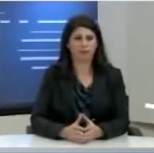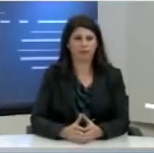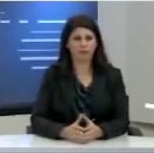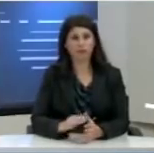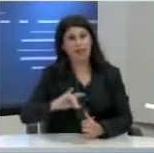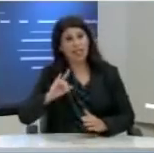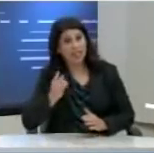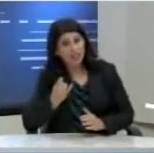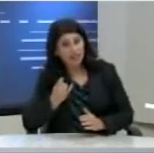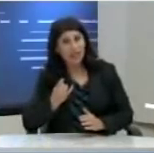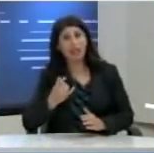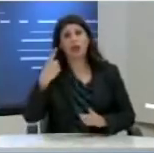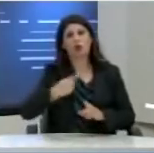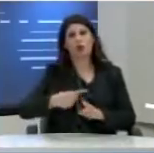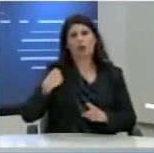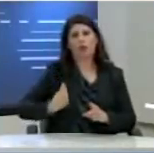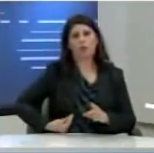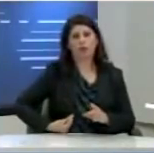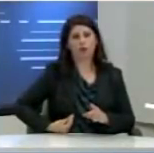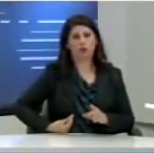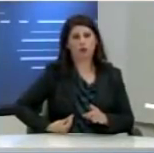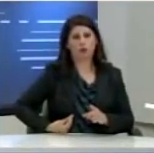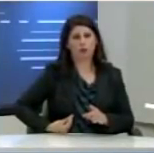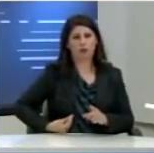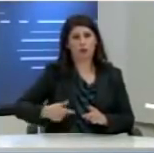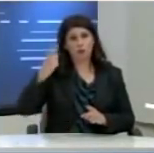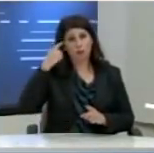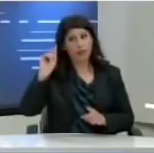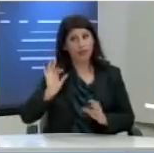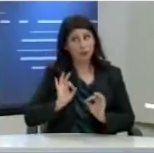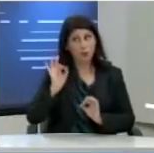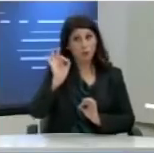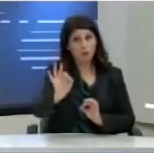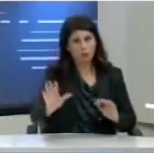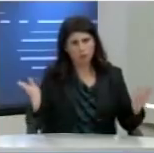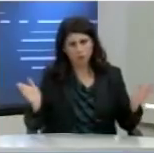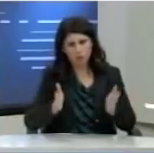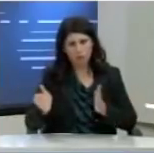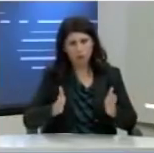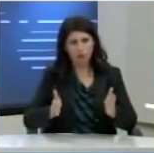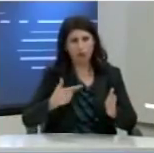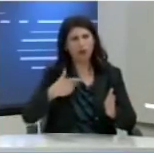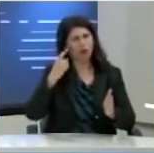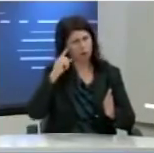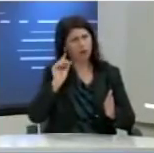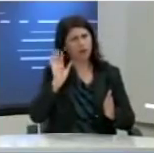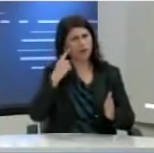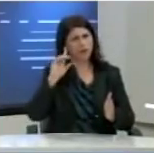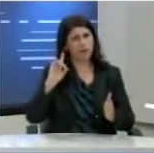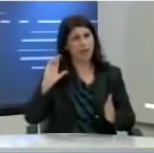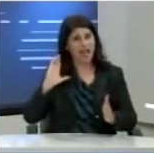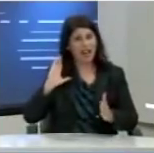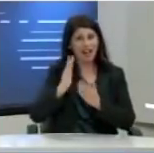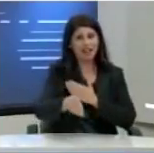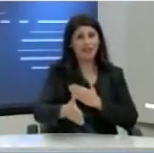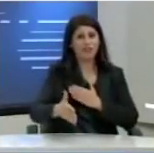Ή το ελληνικό δημόσιο με άγνωστη κατάληξη. Μάλλον όχι και τόσο άγνωστη, κατευθείαν στην αγκαλιά του Δούνου